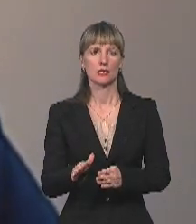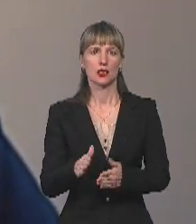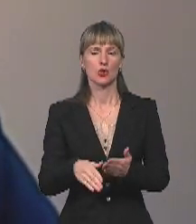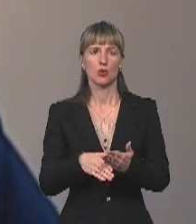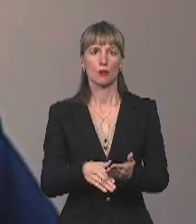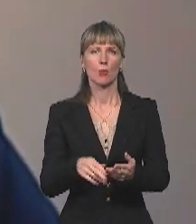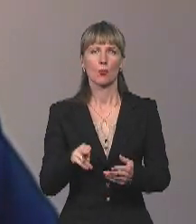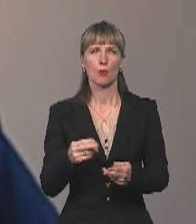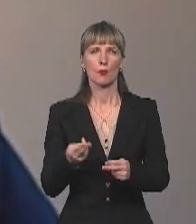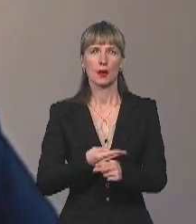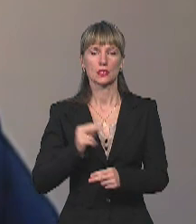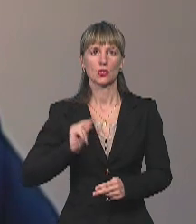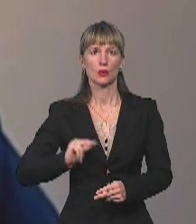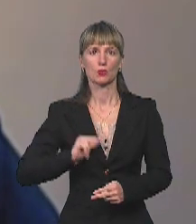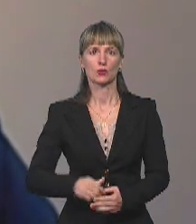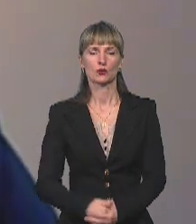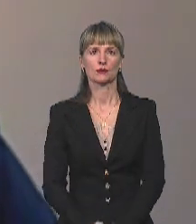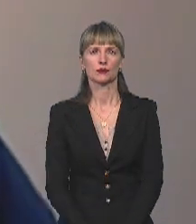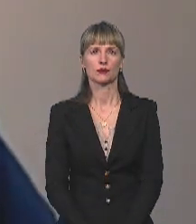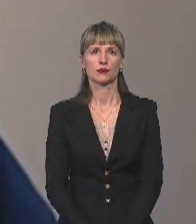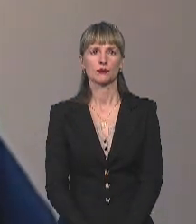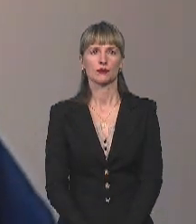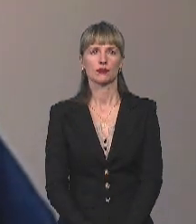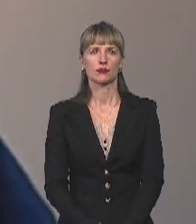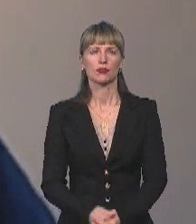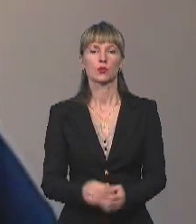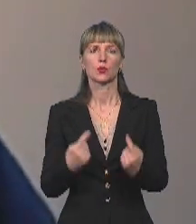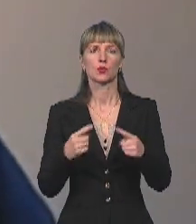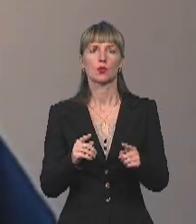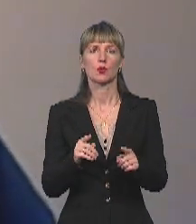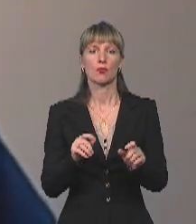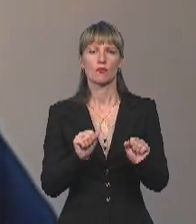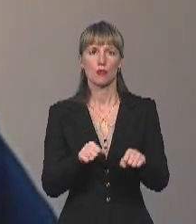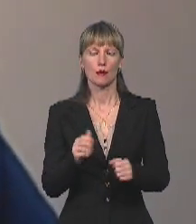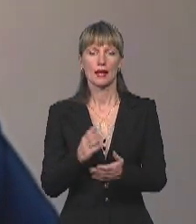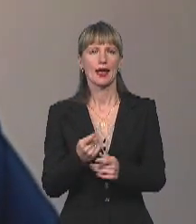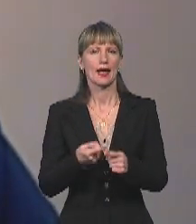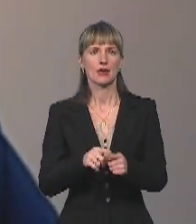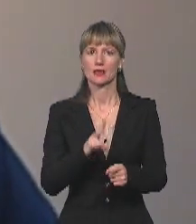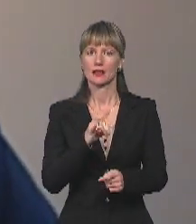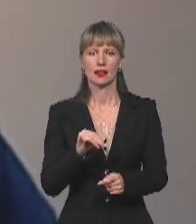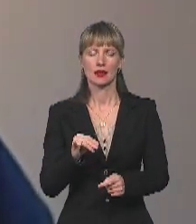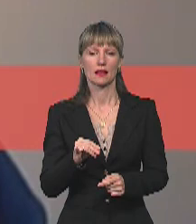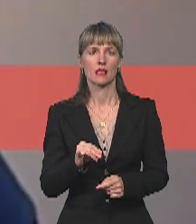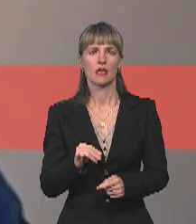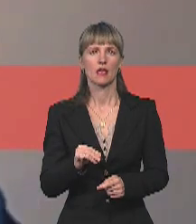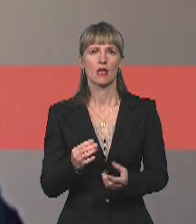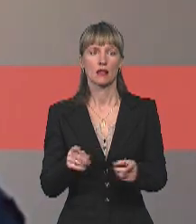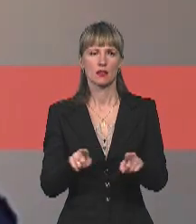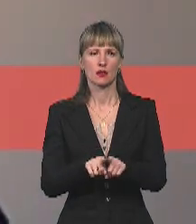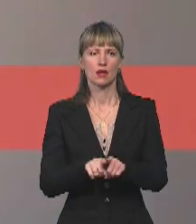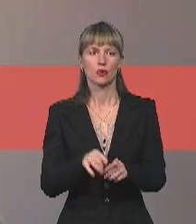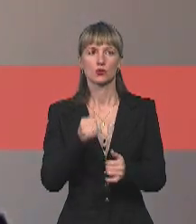допомоги по безробіттю. Всі інші, так, да, моменти, але а це ні. Також саме